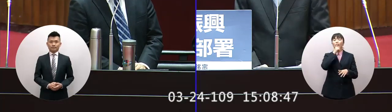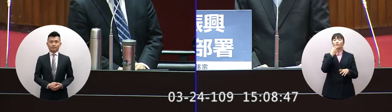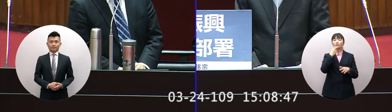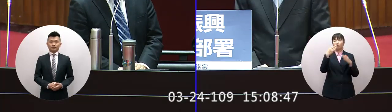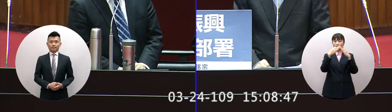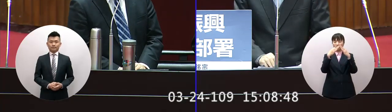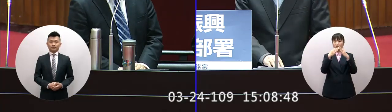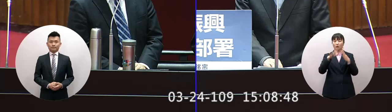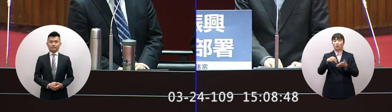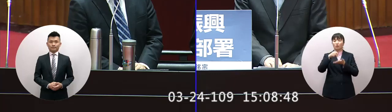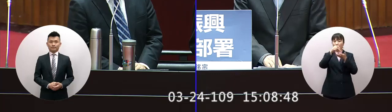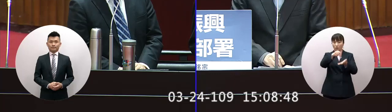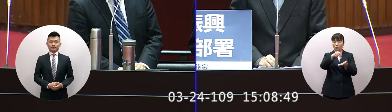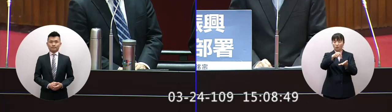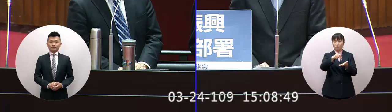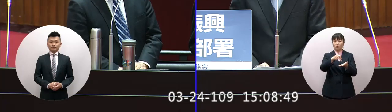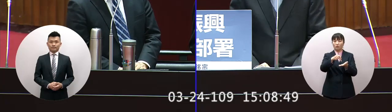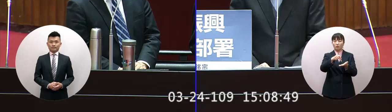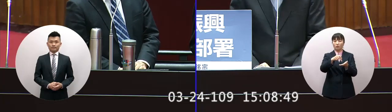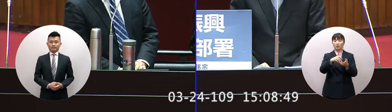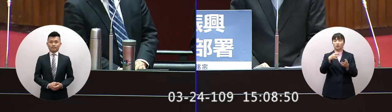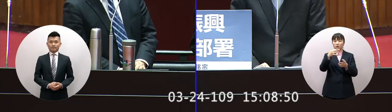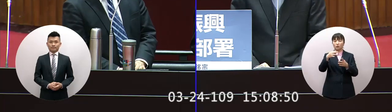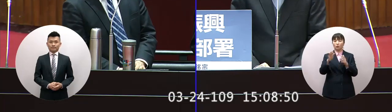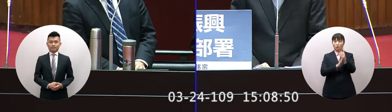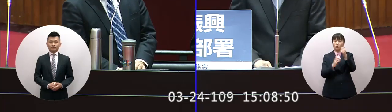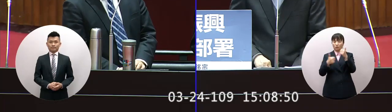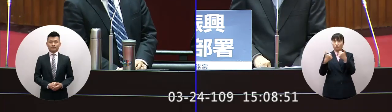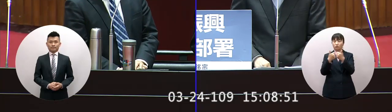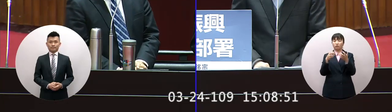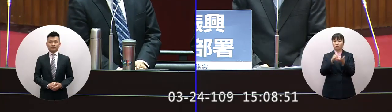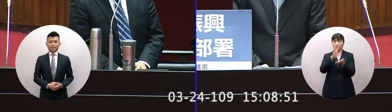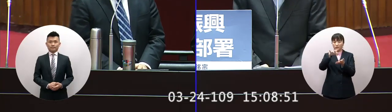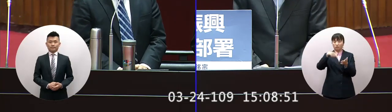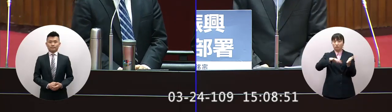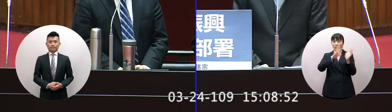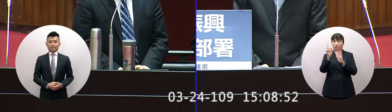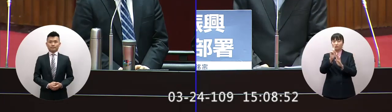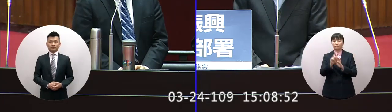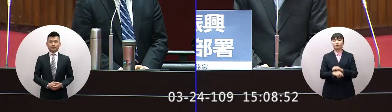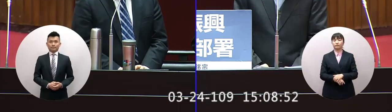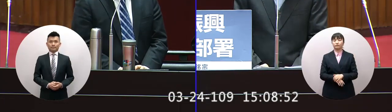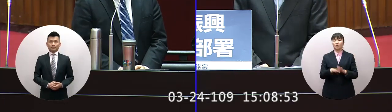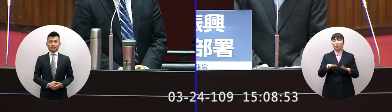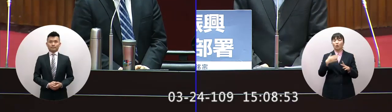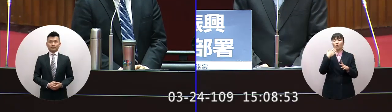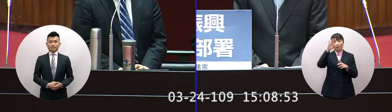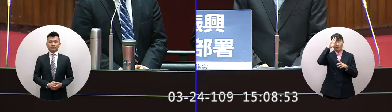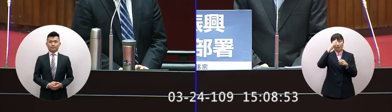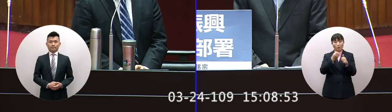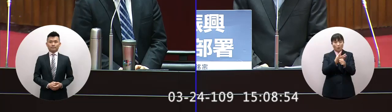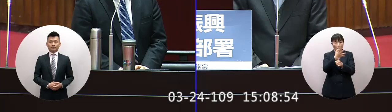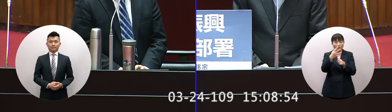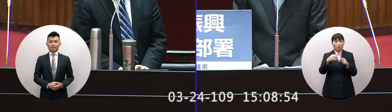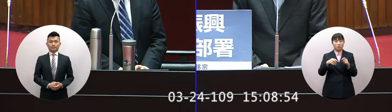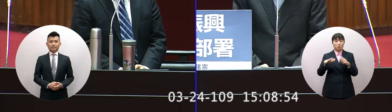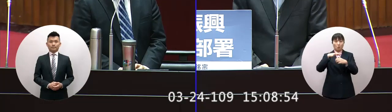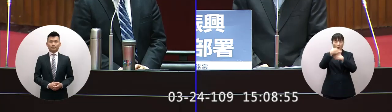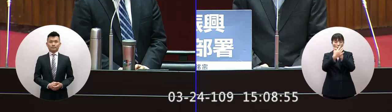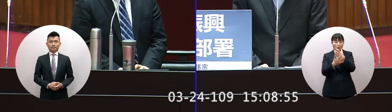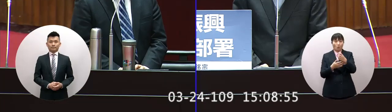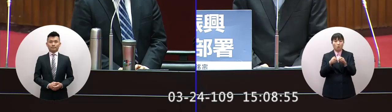行提给财委会的报告，它里面提到疫情已经扩散全